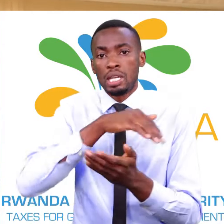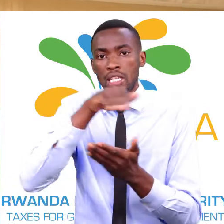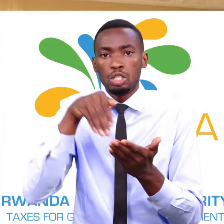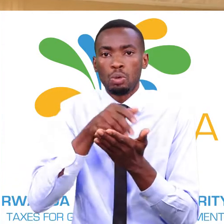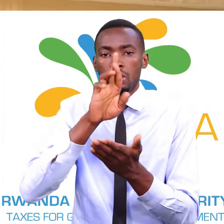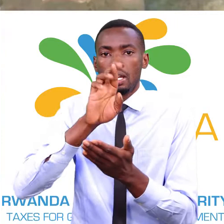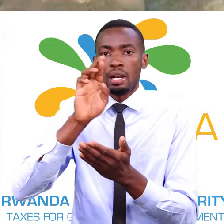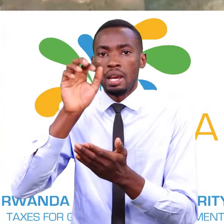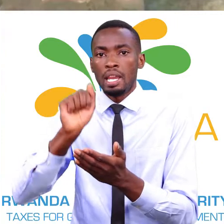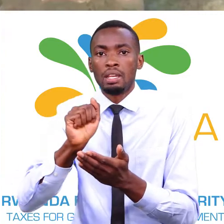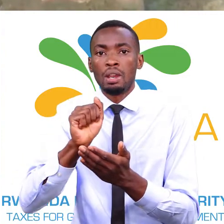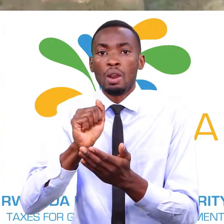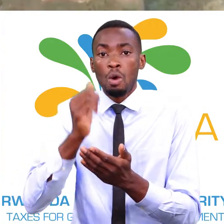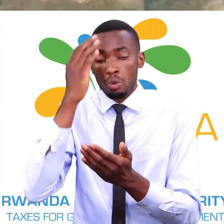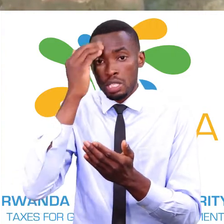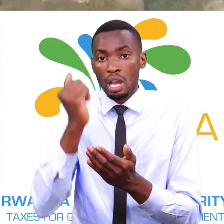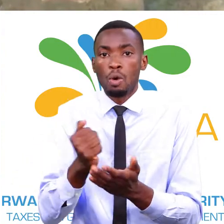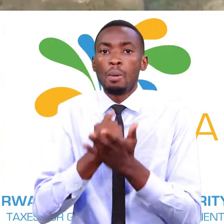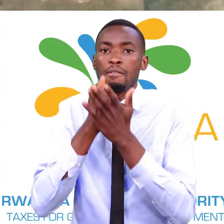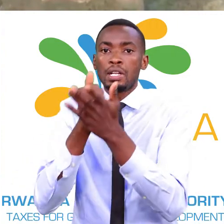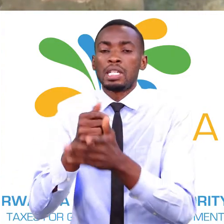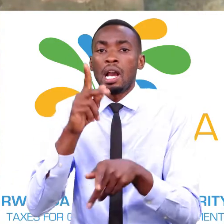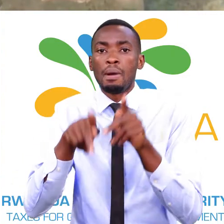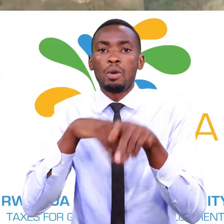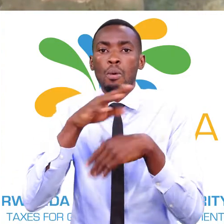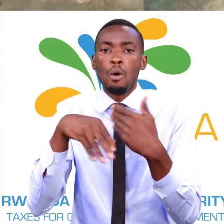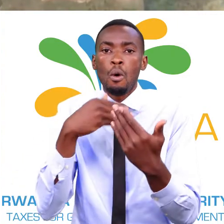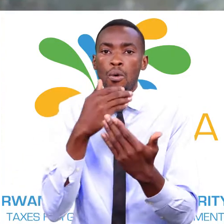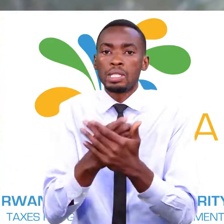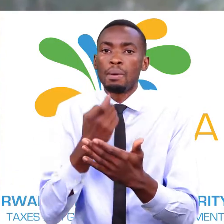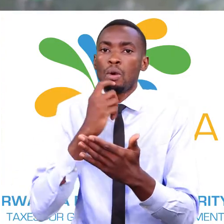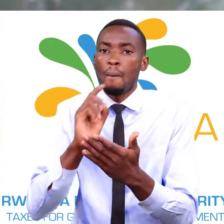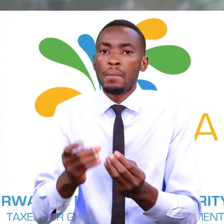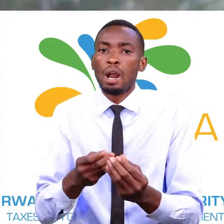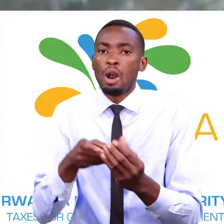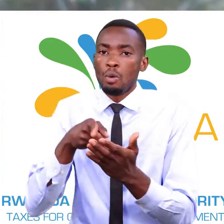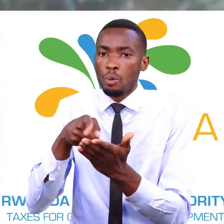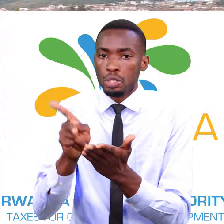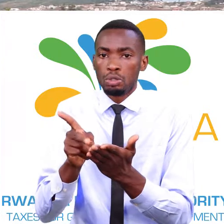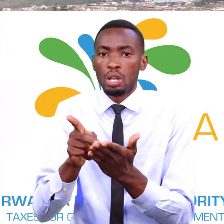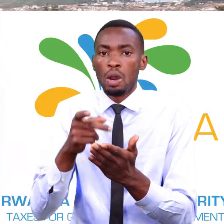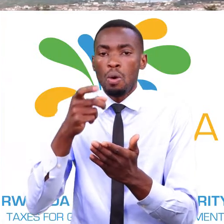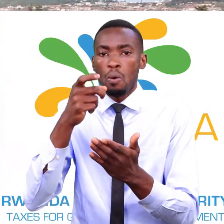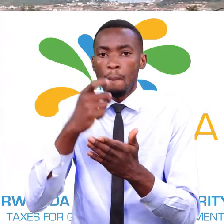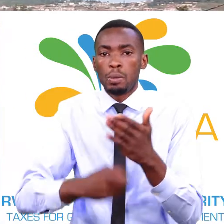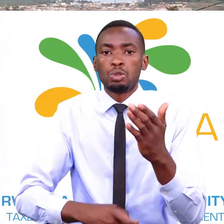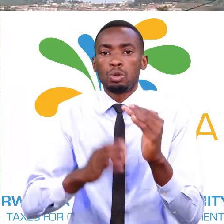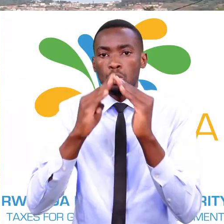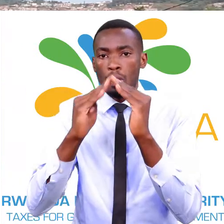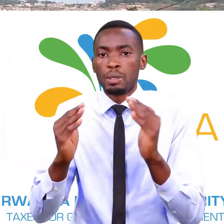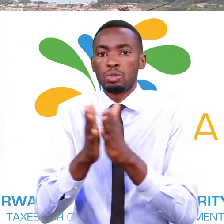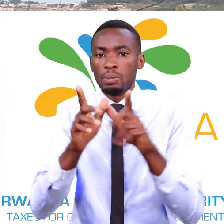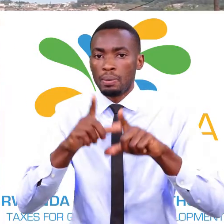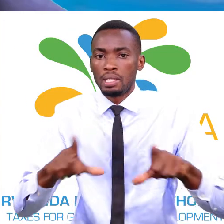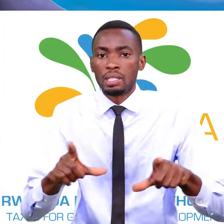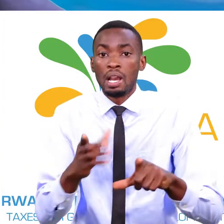n'ikigo cy'imisoro n'amahoro mu rwego rwo gufasha abasora barebwa n'umusoro ku mutungo utimukanwa kugira ngo itariki ya nyuma izagere